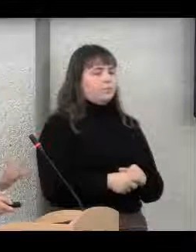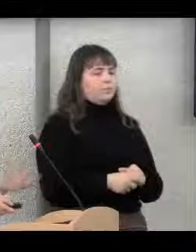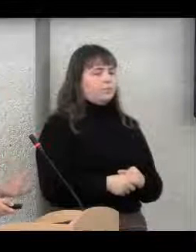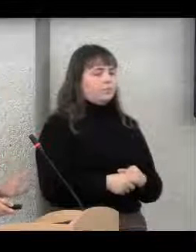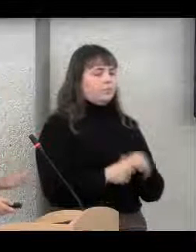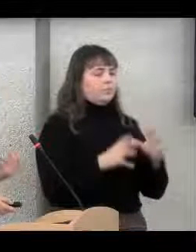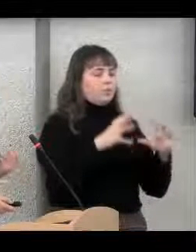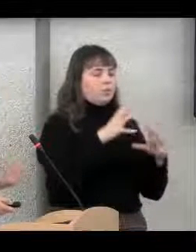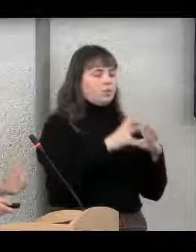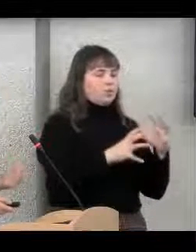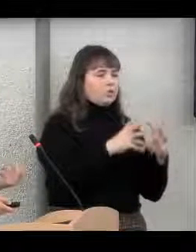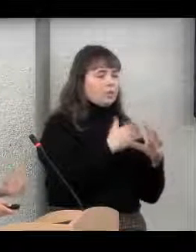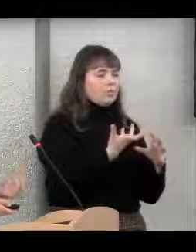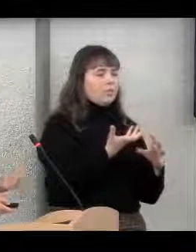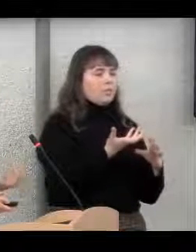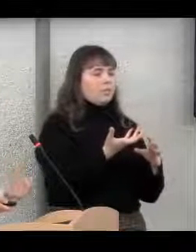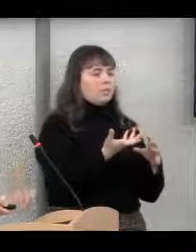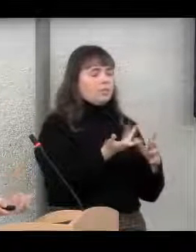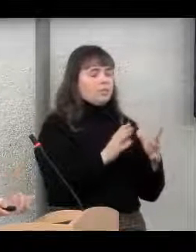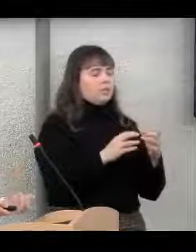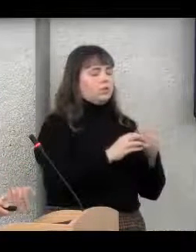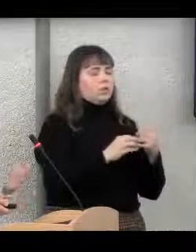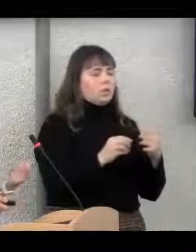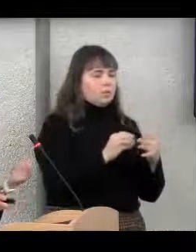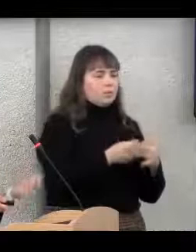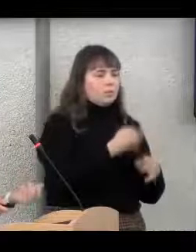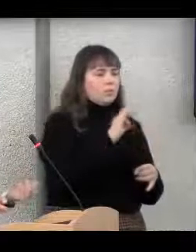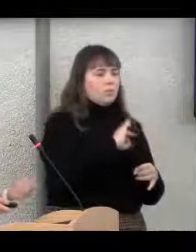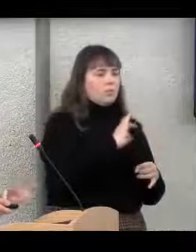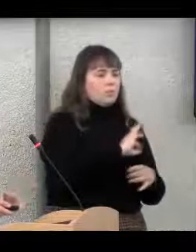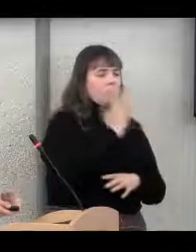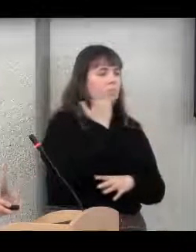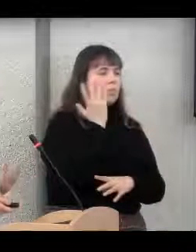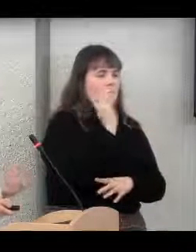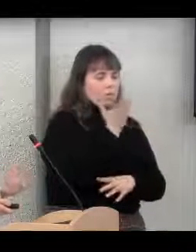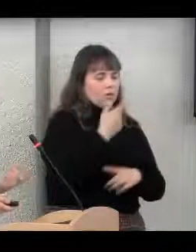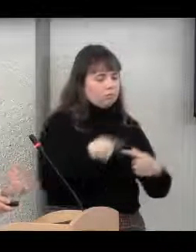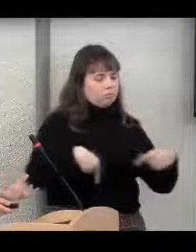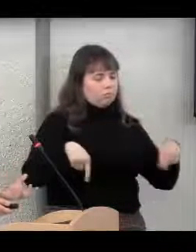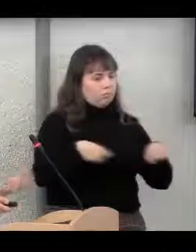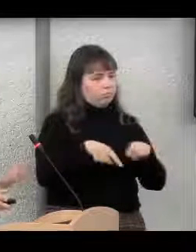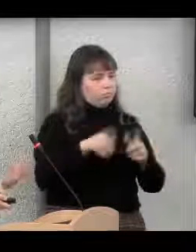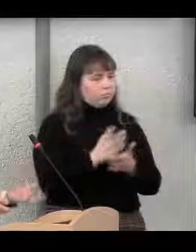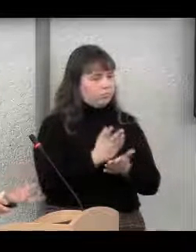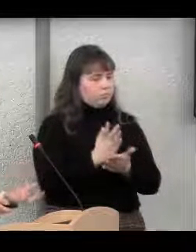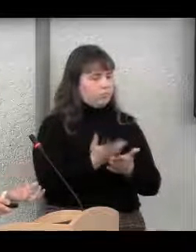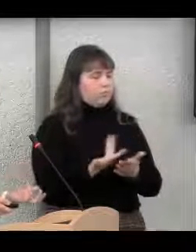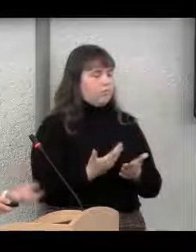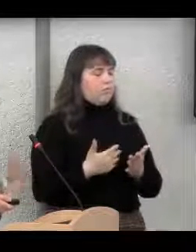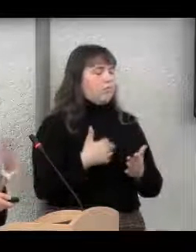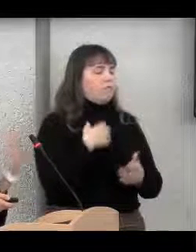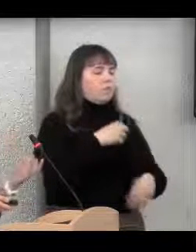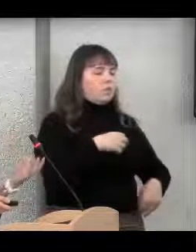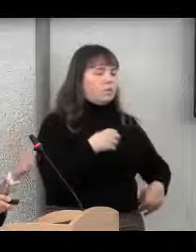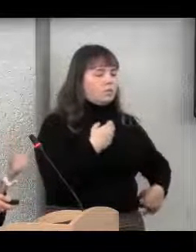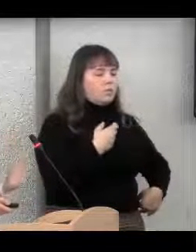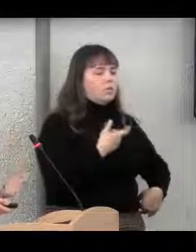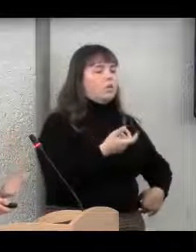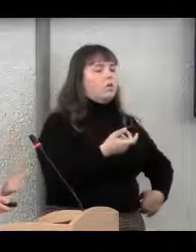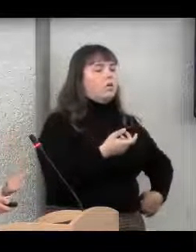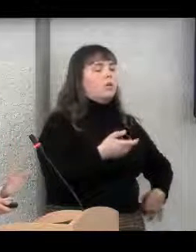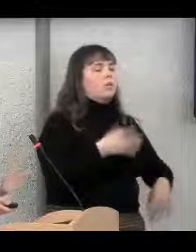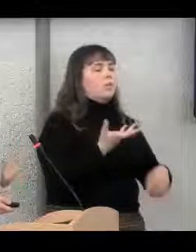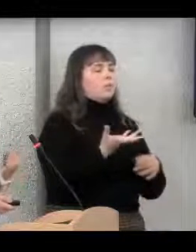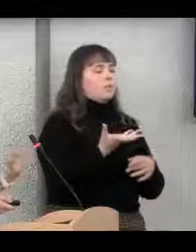būtent žemės naudojimo ir miškininkystės sektoriaus potencialas yra labai svarbus, vėlgi ilguoju laikotarpiu kaupti, surinkti iš